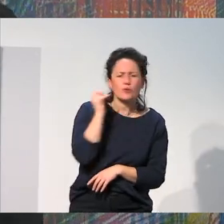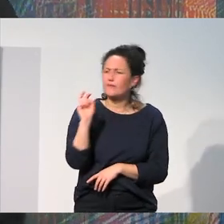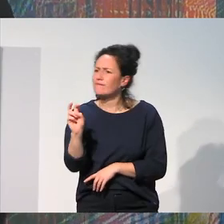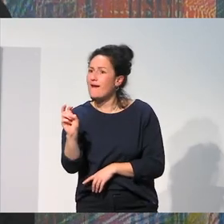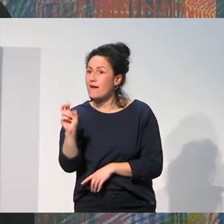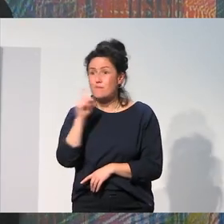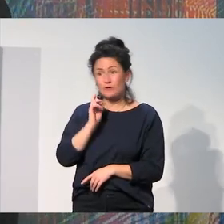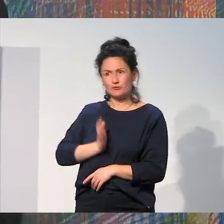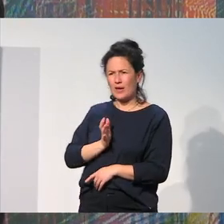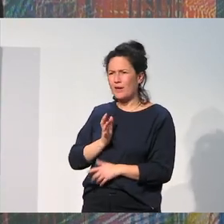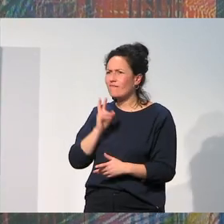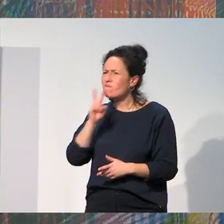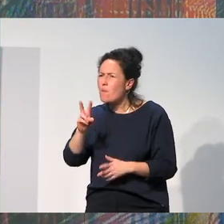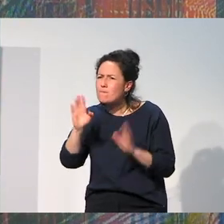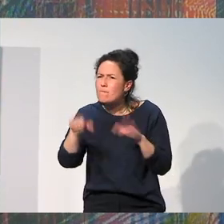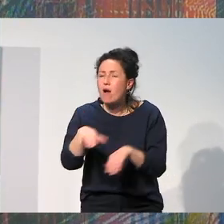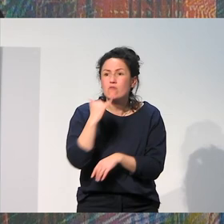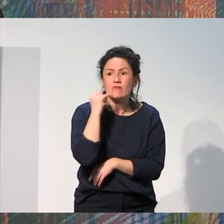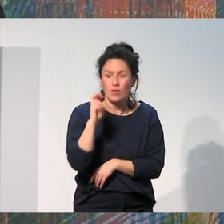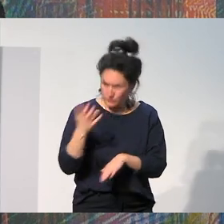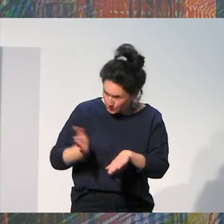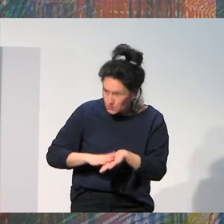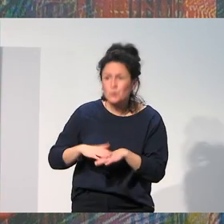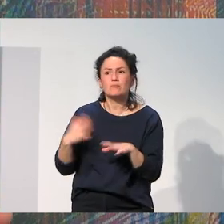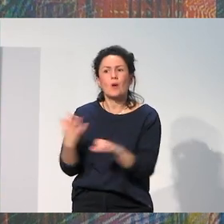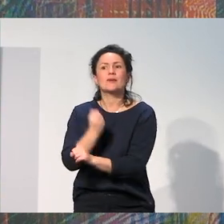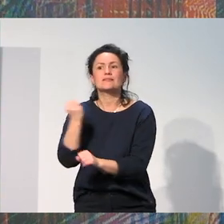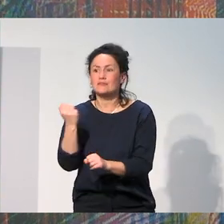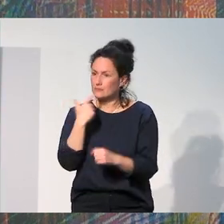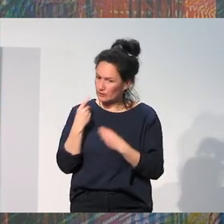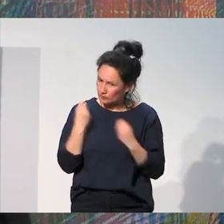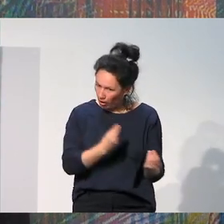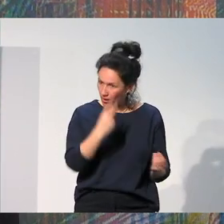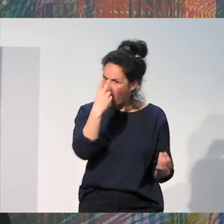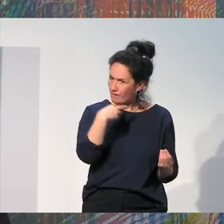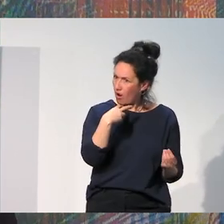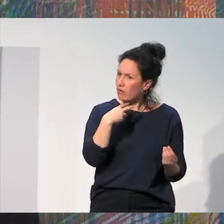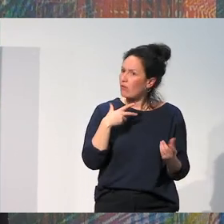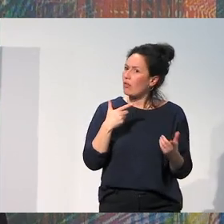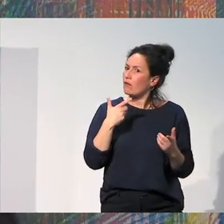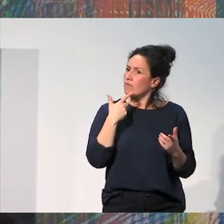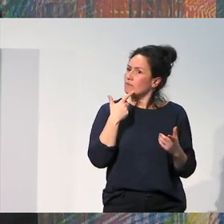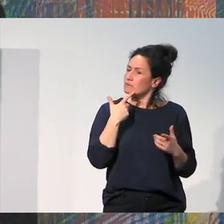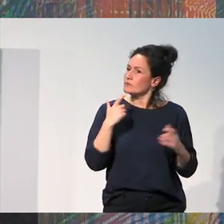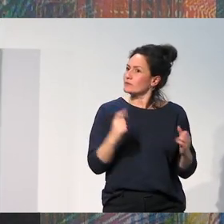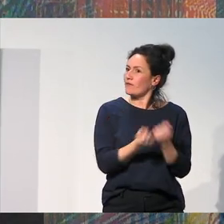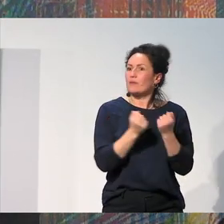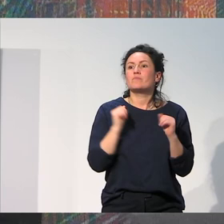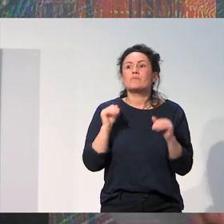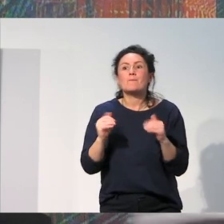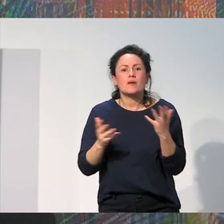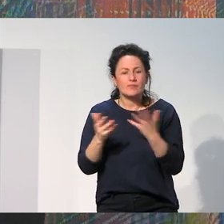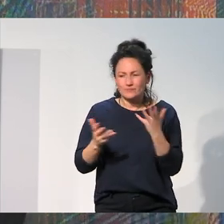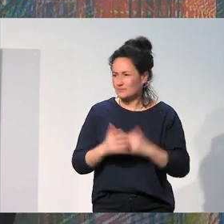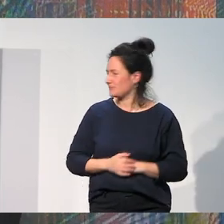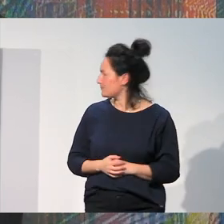le jaune et le vert sur les feux. Enfin, mais ça marche. Ils arrivent à ce que les aveugles ne se fassent pas écraser. Mais ça ne marche pas quand on croit que ça marche, mais ça marche. Ah, la question des couleurs est dans